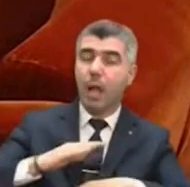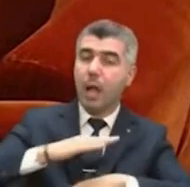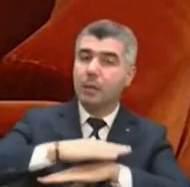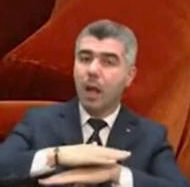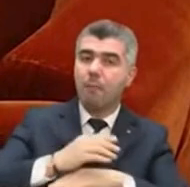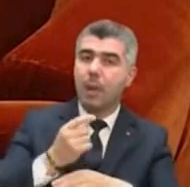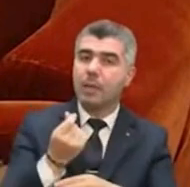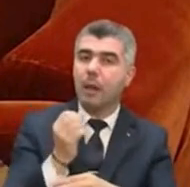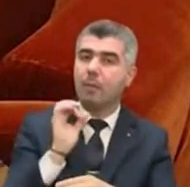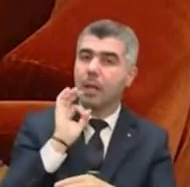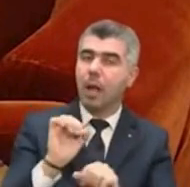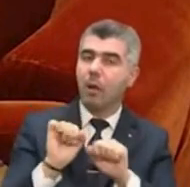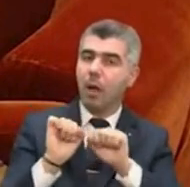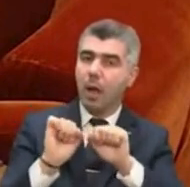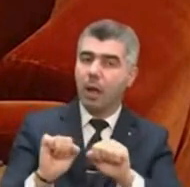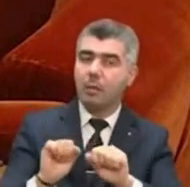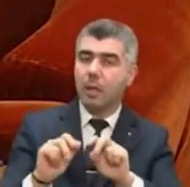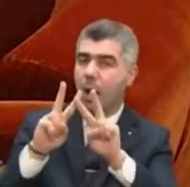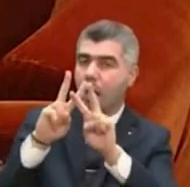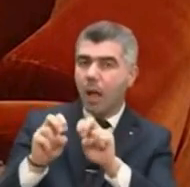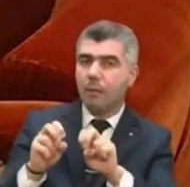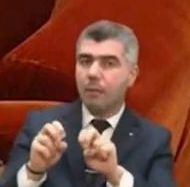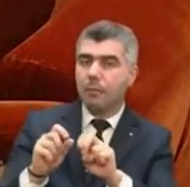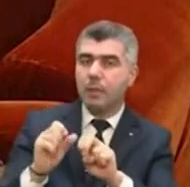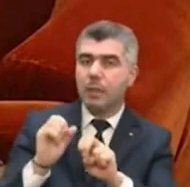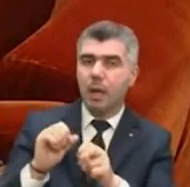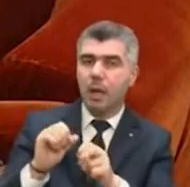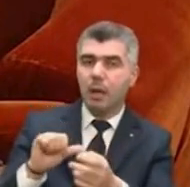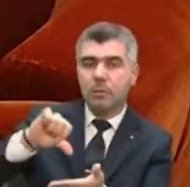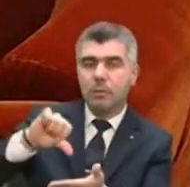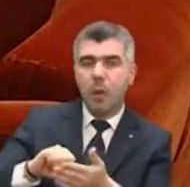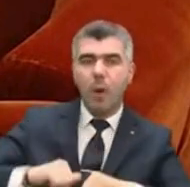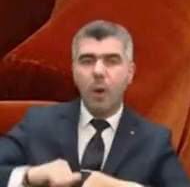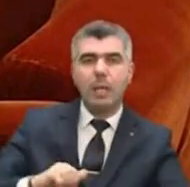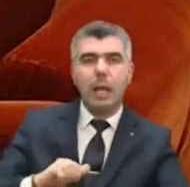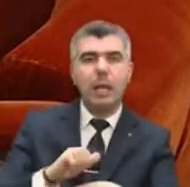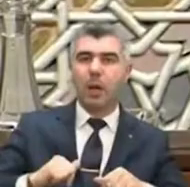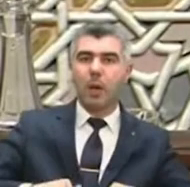تيتم تعزيز عمل لجان مراقبة الأسعار تحت إشراف السلطات المحلية. وشكراً.